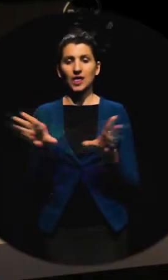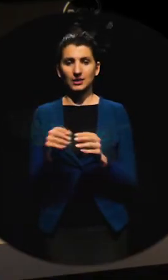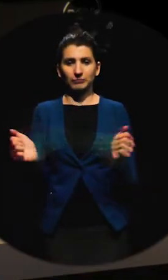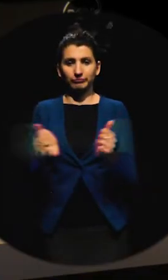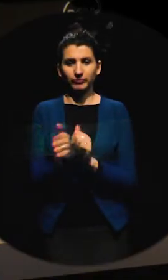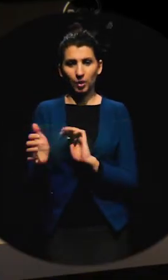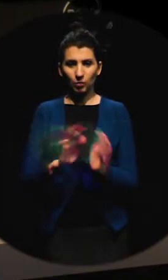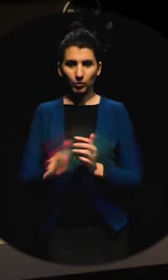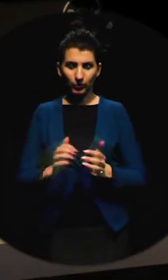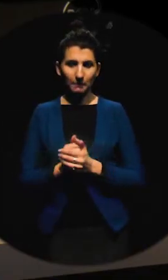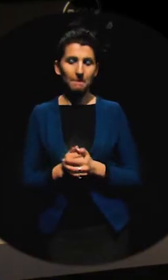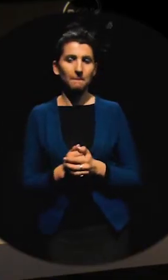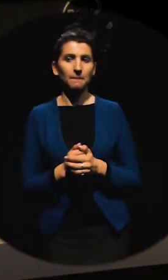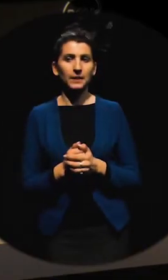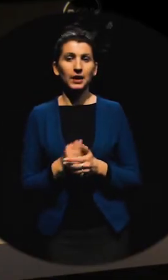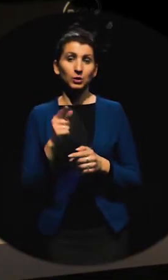podmiot